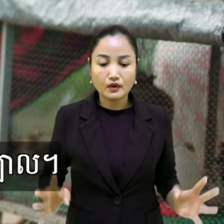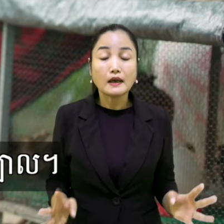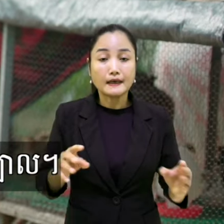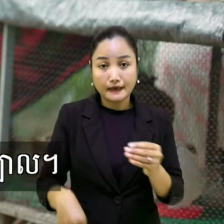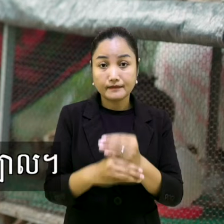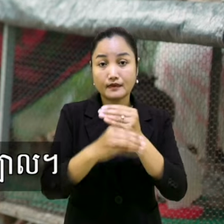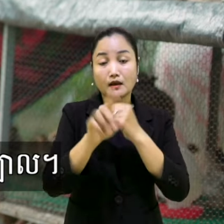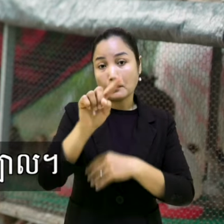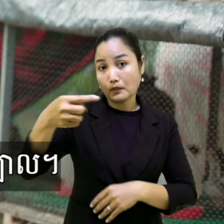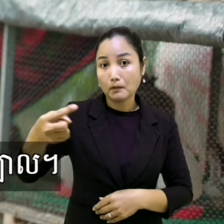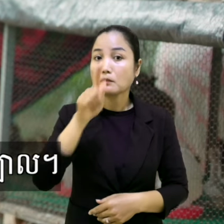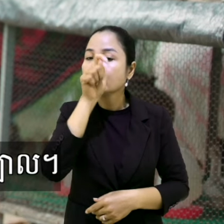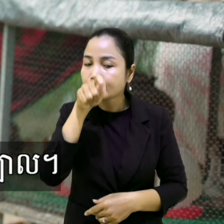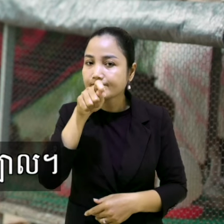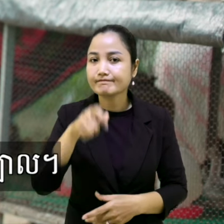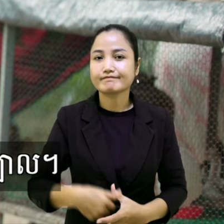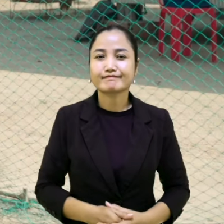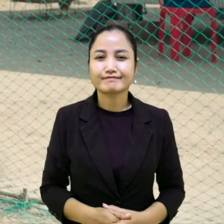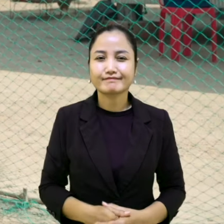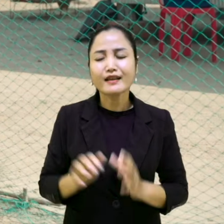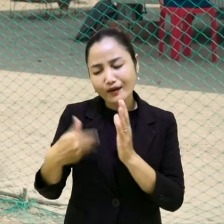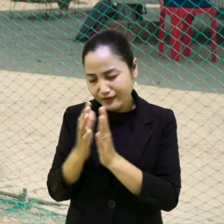ai thông dương nâng à ao mòn đòn mà pon cả bàn